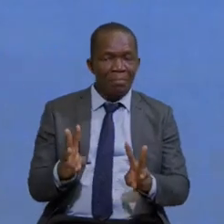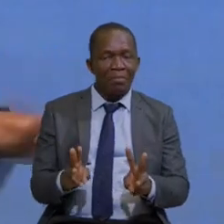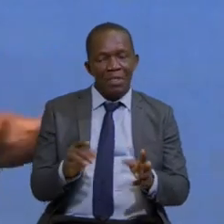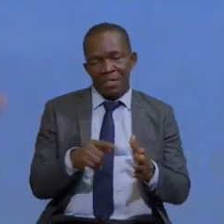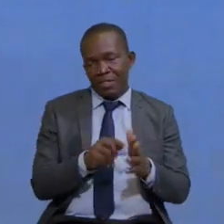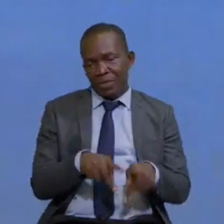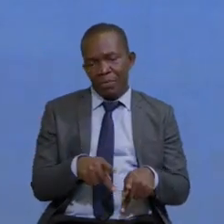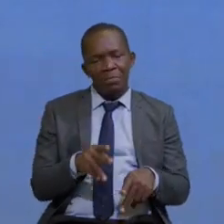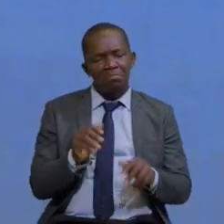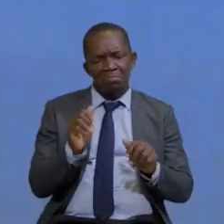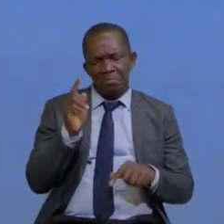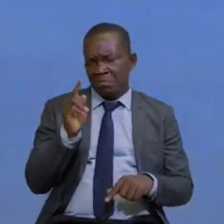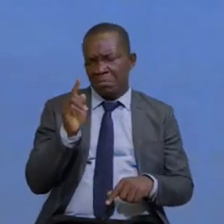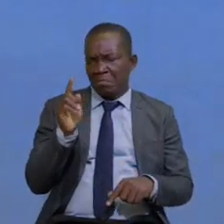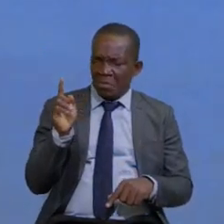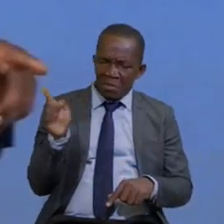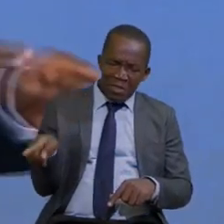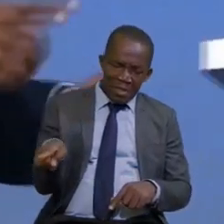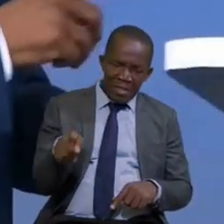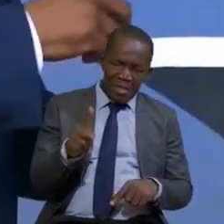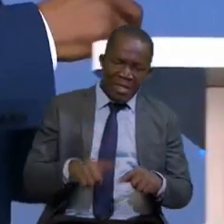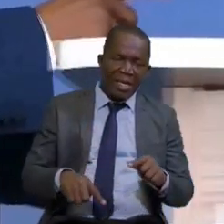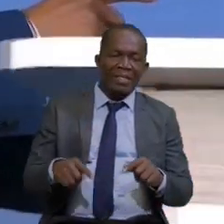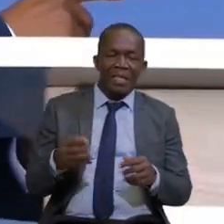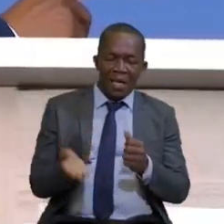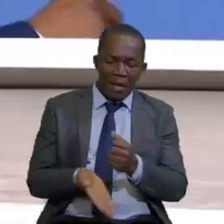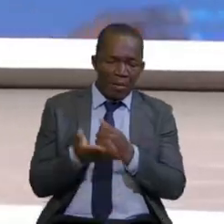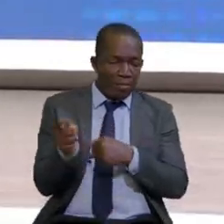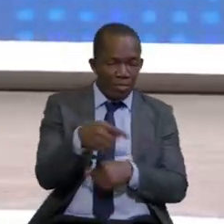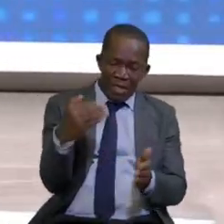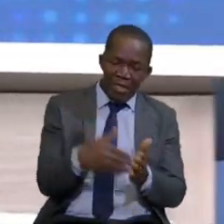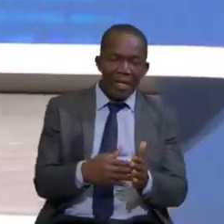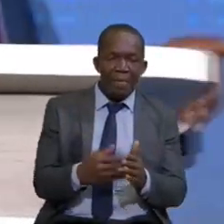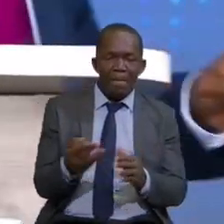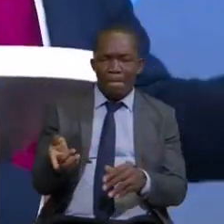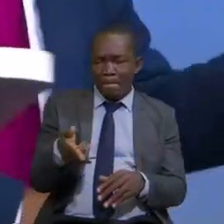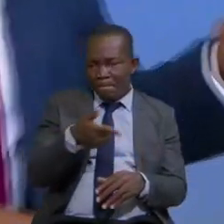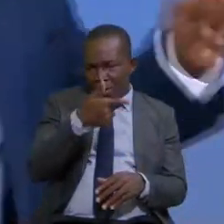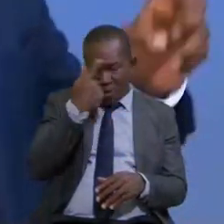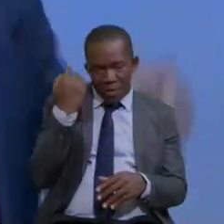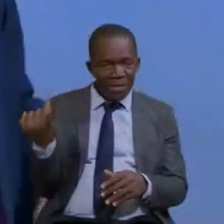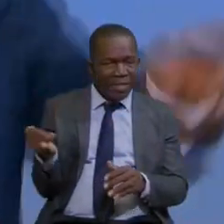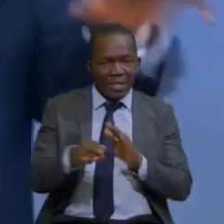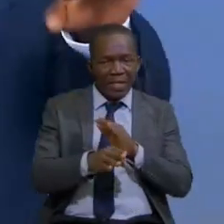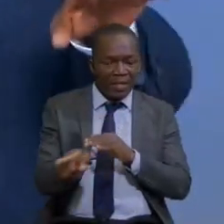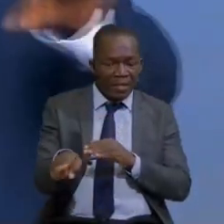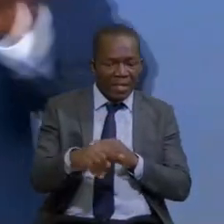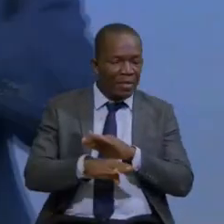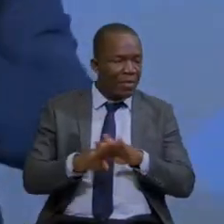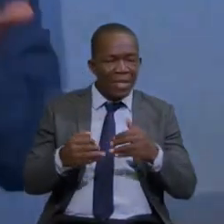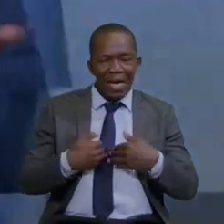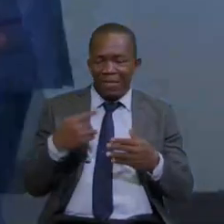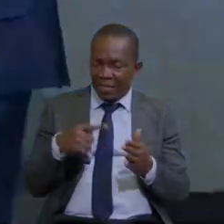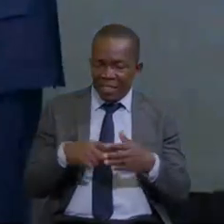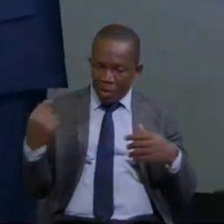ils n'arrivent pas à t'aider parce qu'ils n'ont pas la capacité toujours perpétuelle pour t'aider,